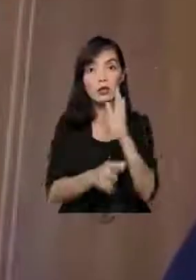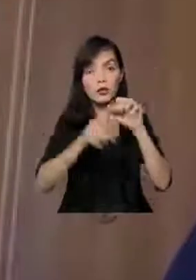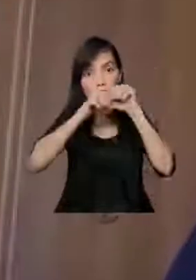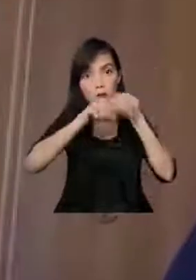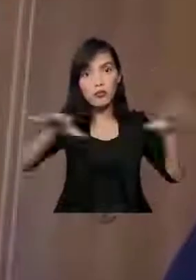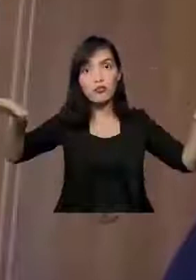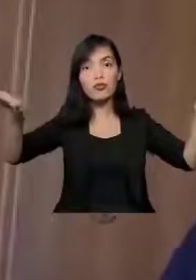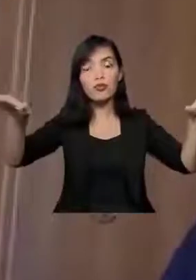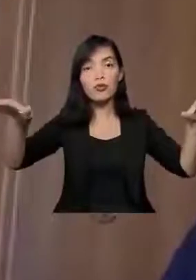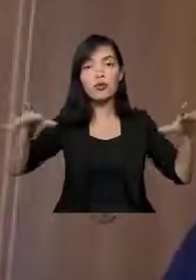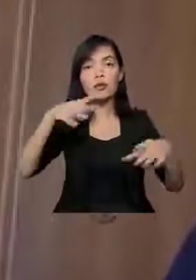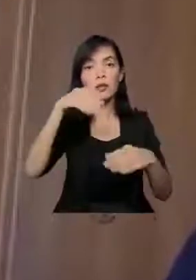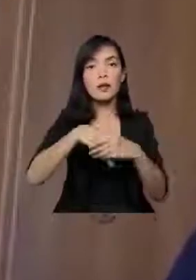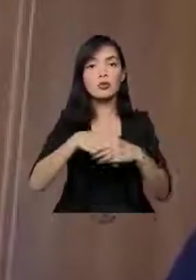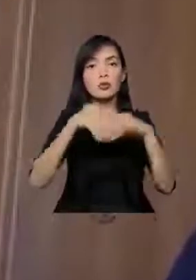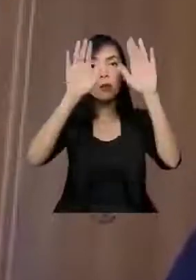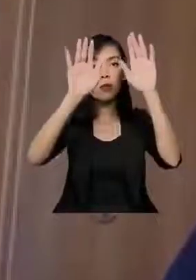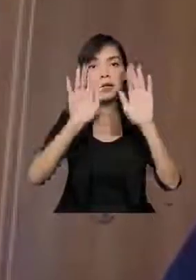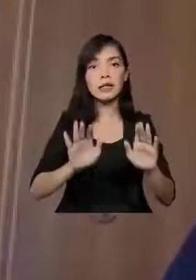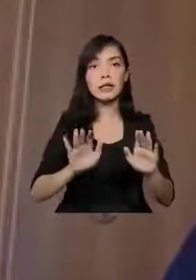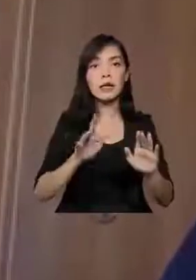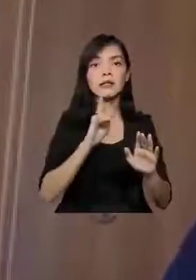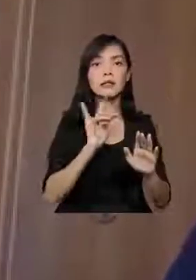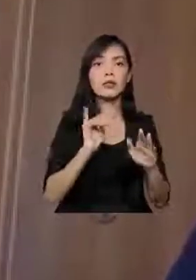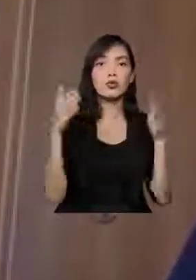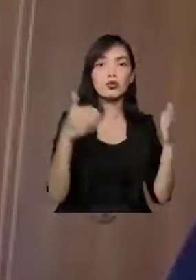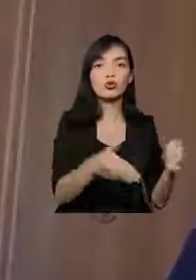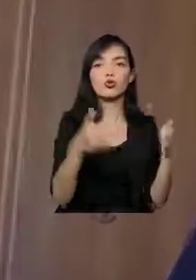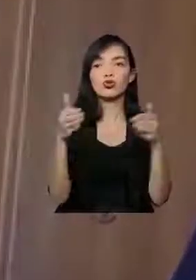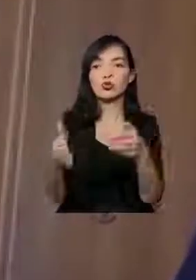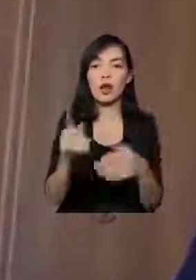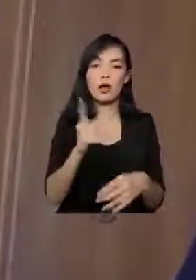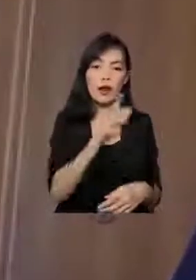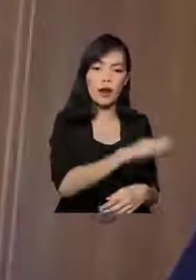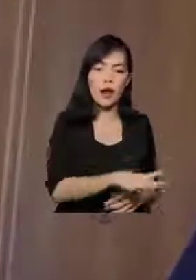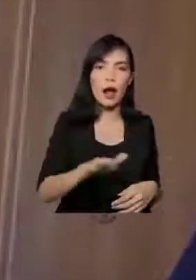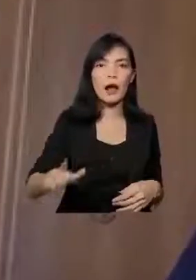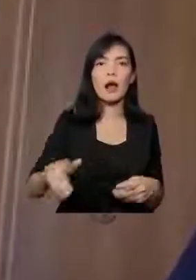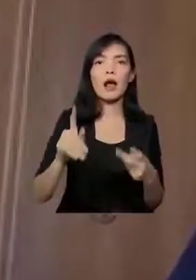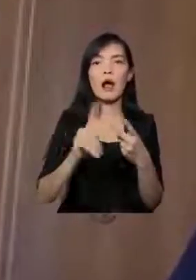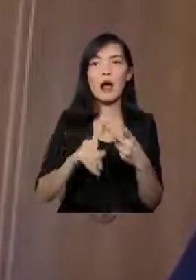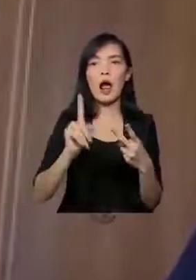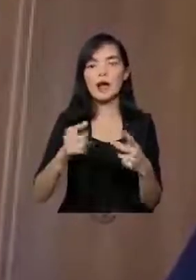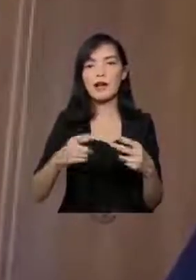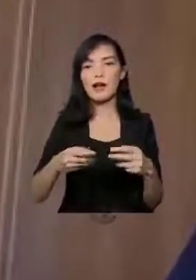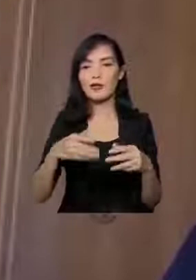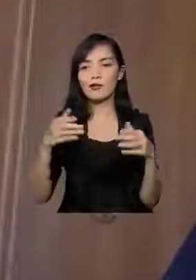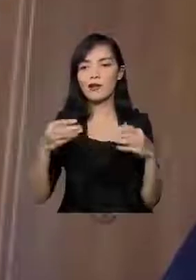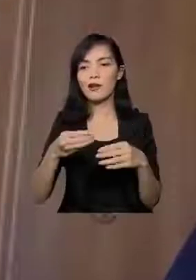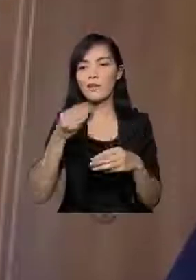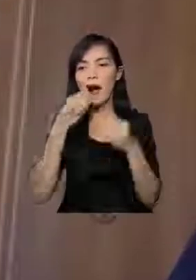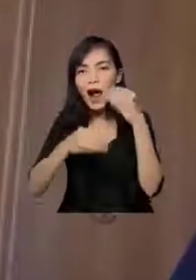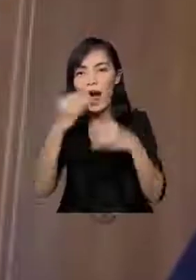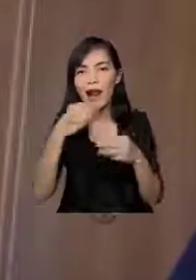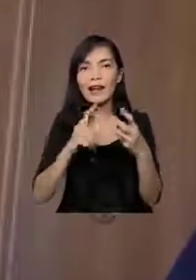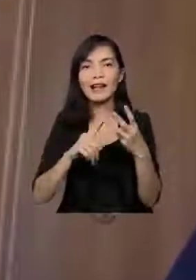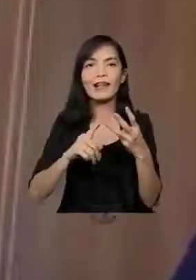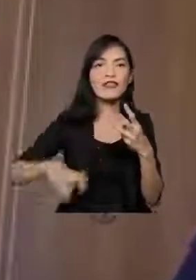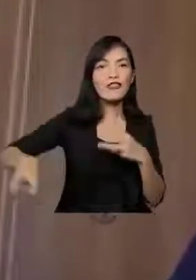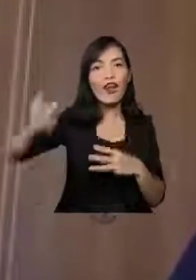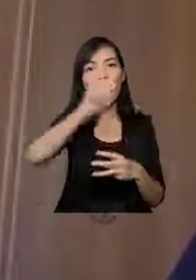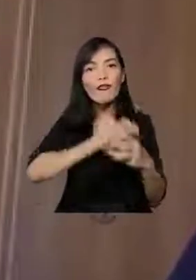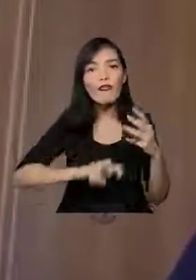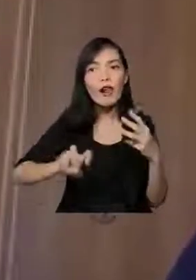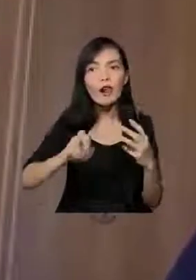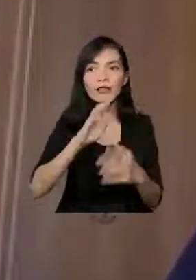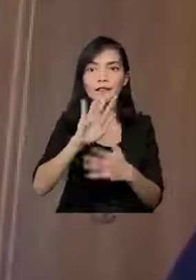termasuk media-media yang channel-channel khusus seperti channel anak-anak kemudian channel kuliner travel channel itu